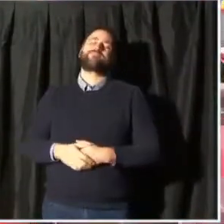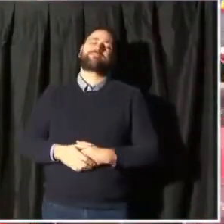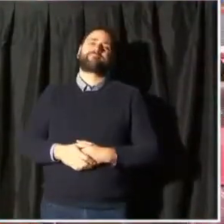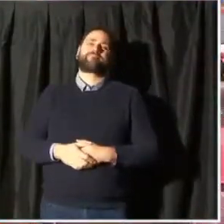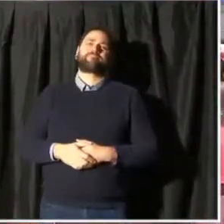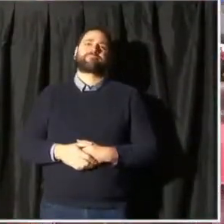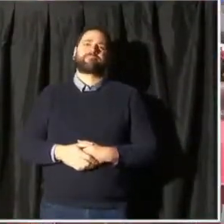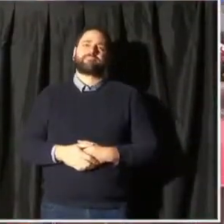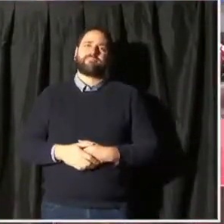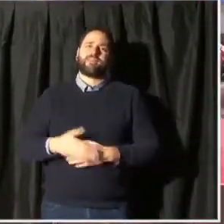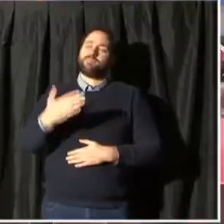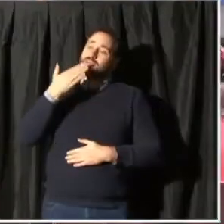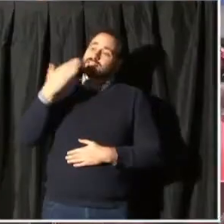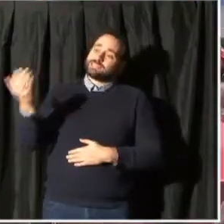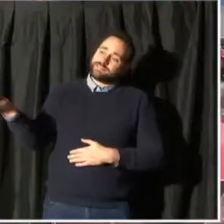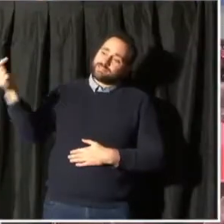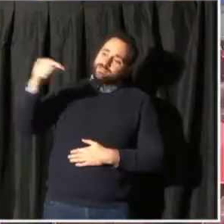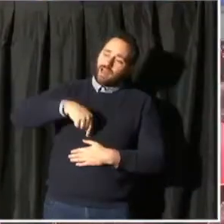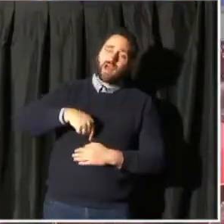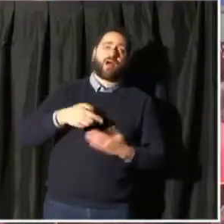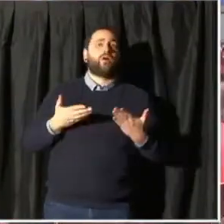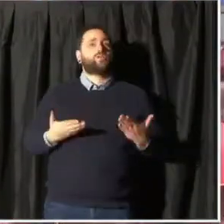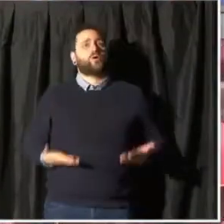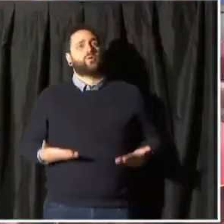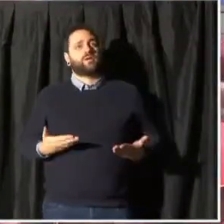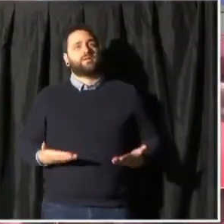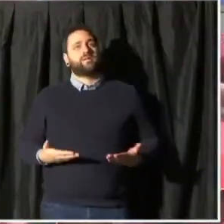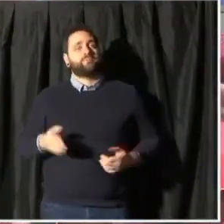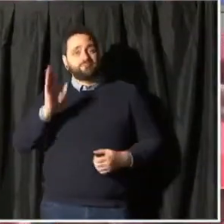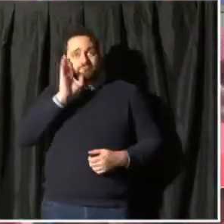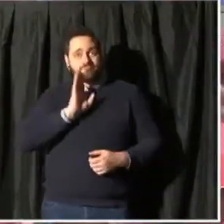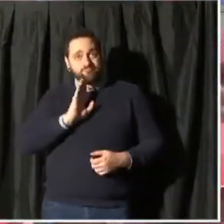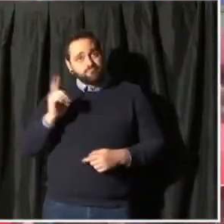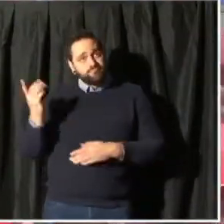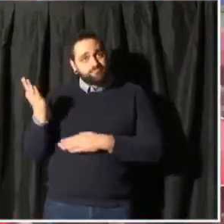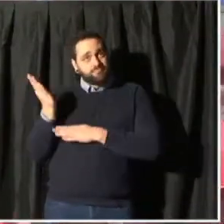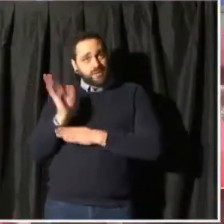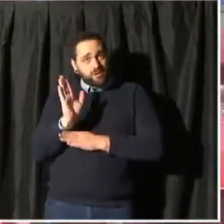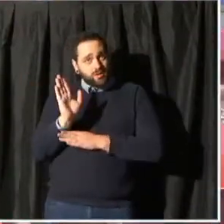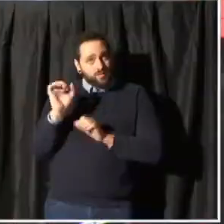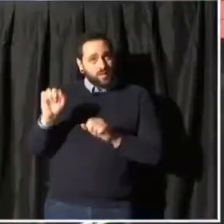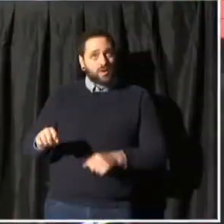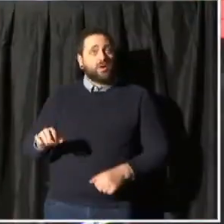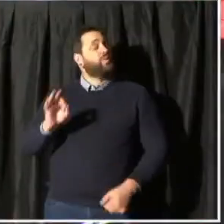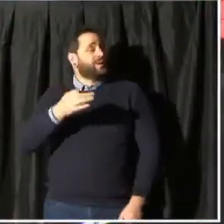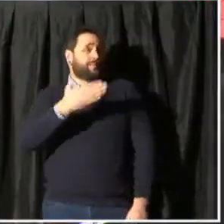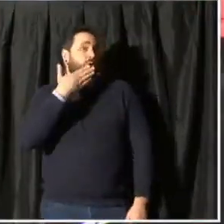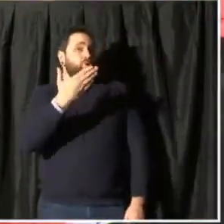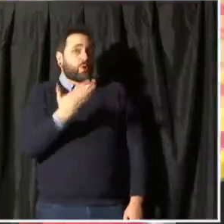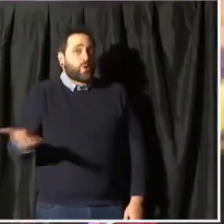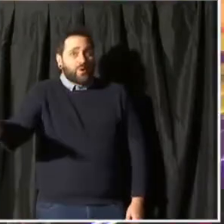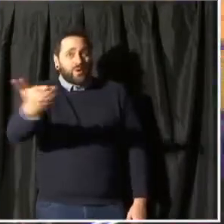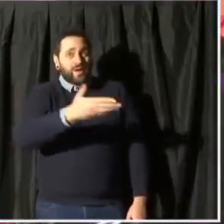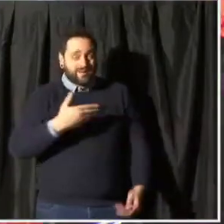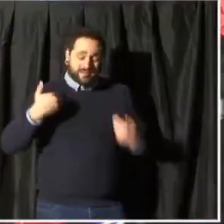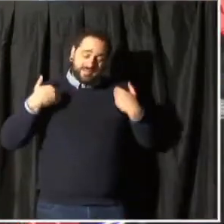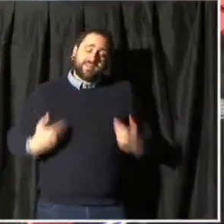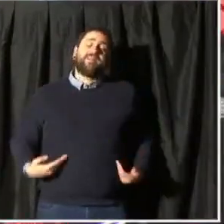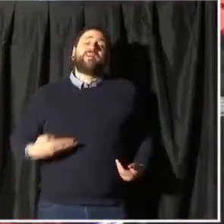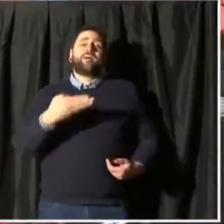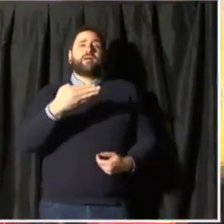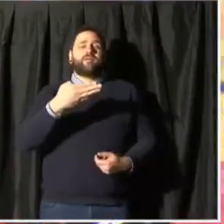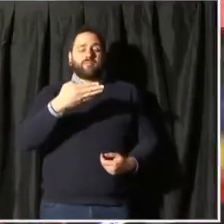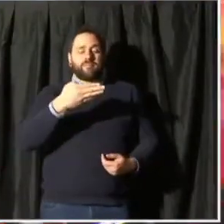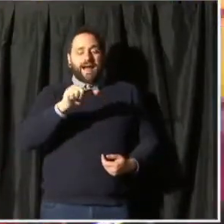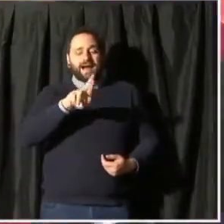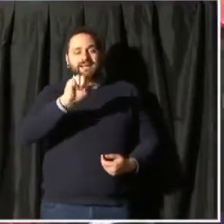parmi nous aujourd'hui est ce que tu veux bien de présenter oui bonjour tout le monde alors je suis marcel je suis